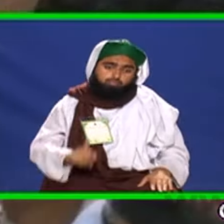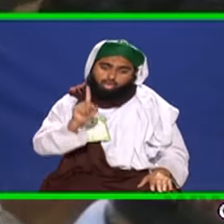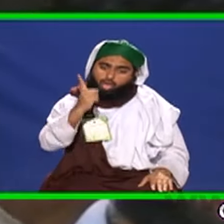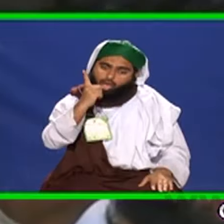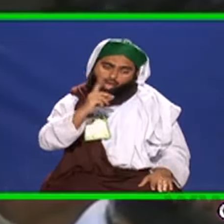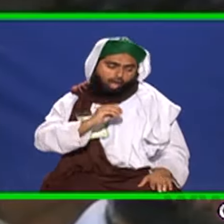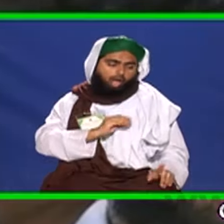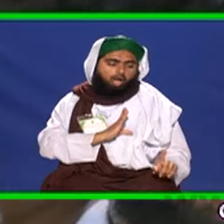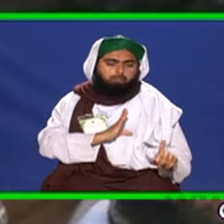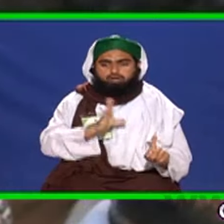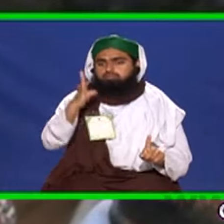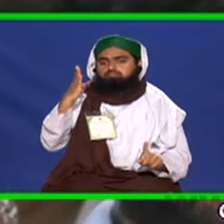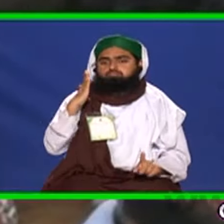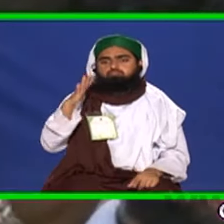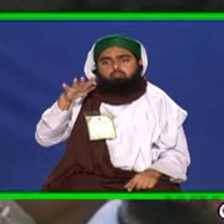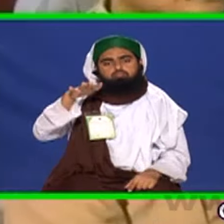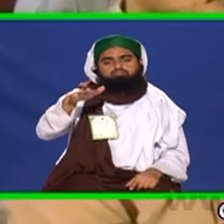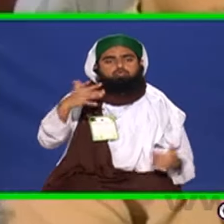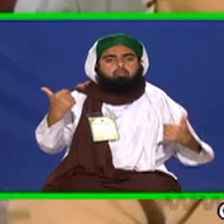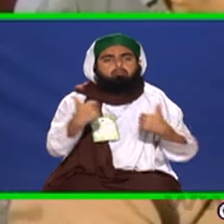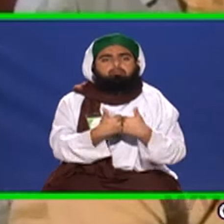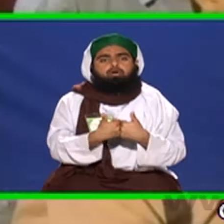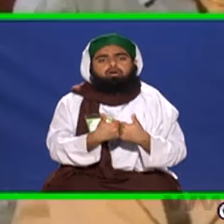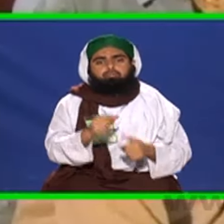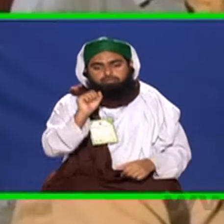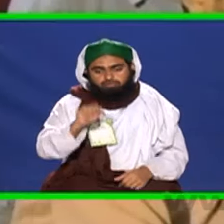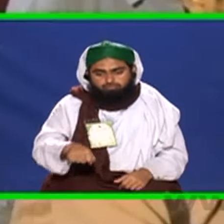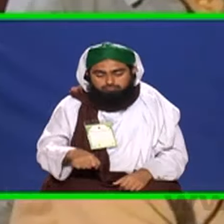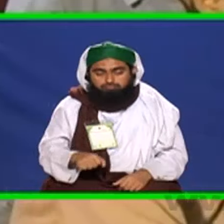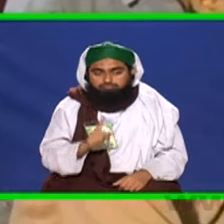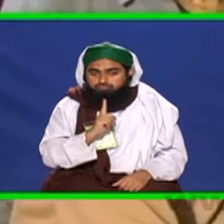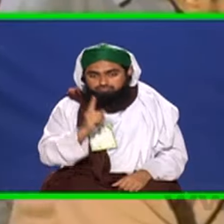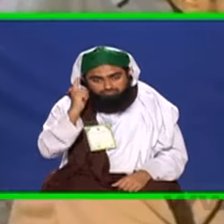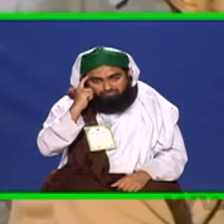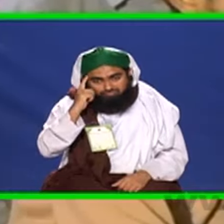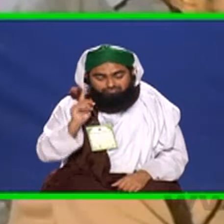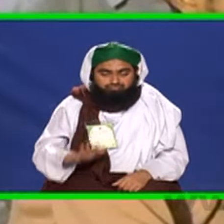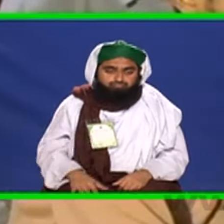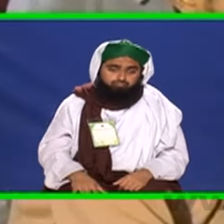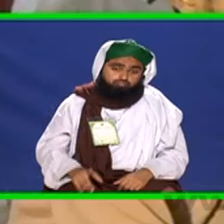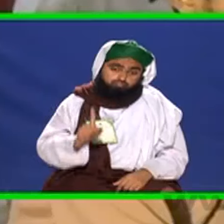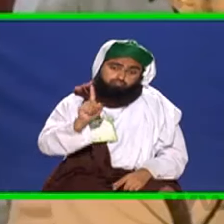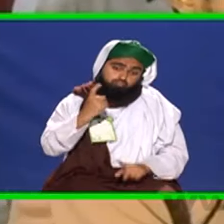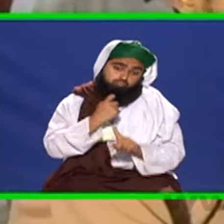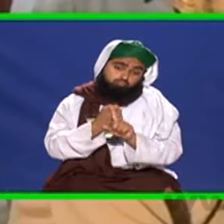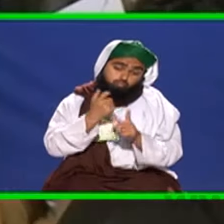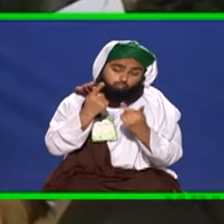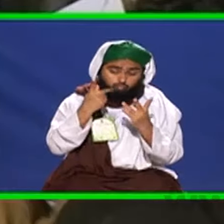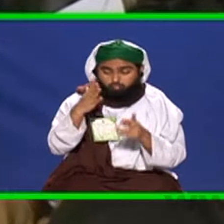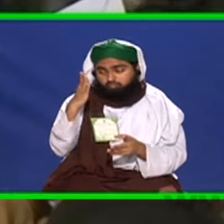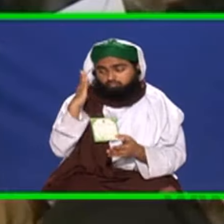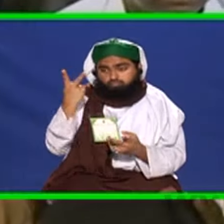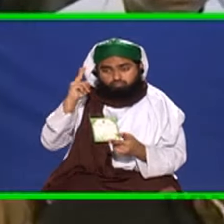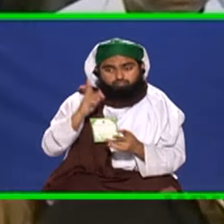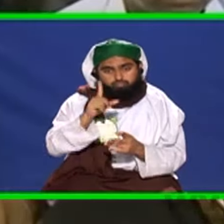تو ایک نیکی کی وہاں لاکھ نیکی, تو سو آدمی ہو گئے لاکھ سو, ایک